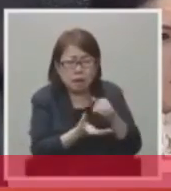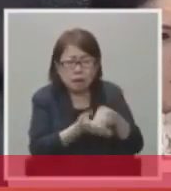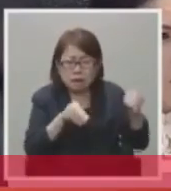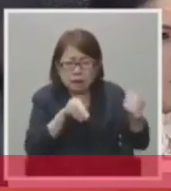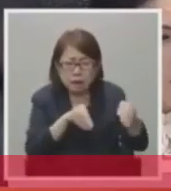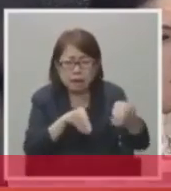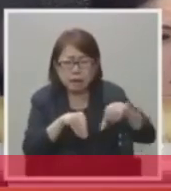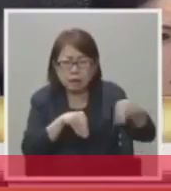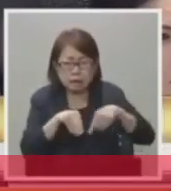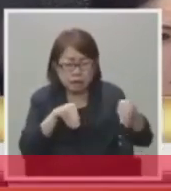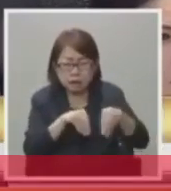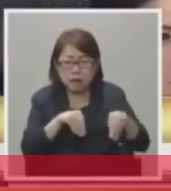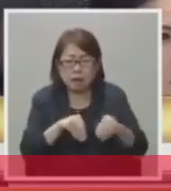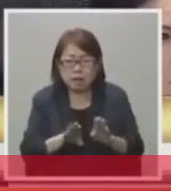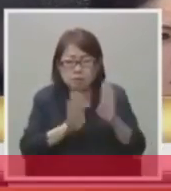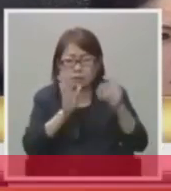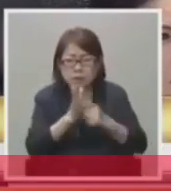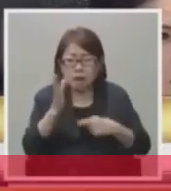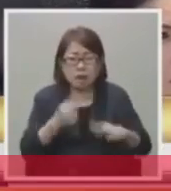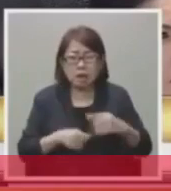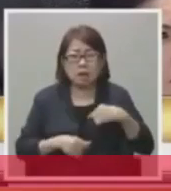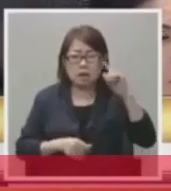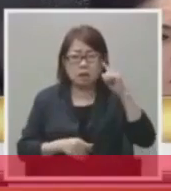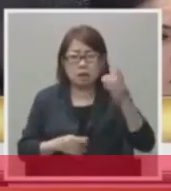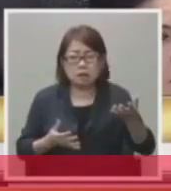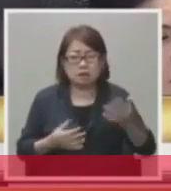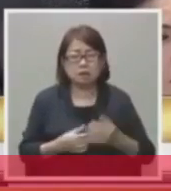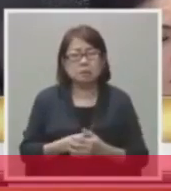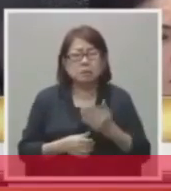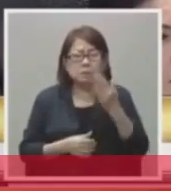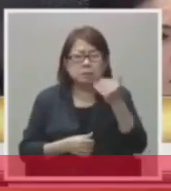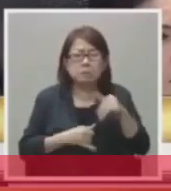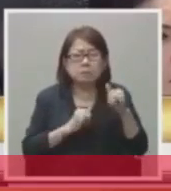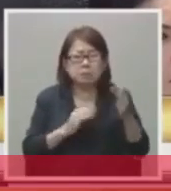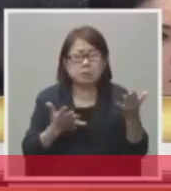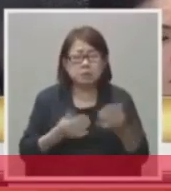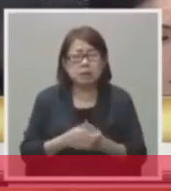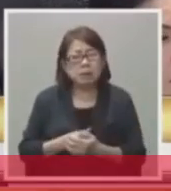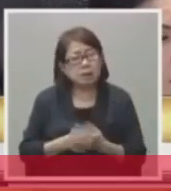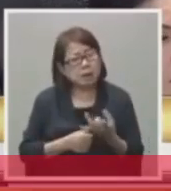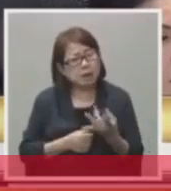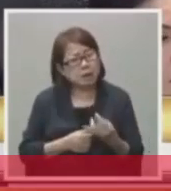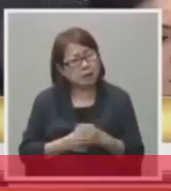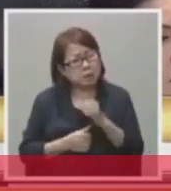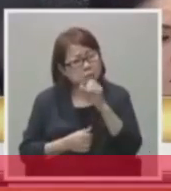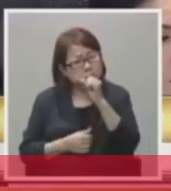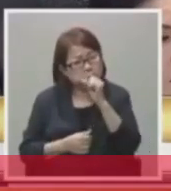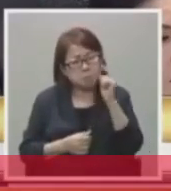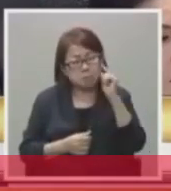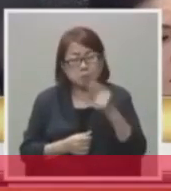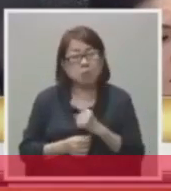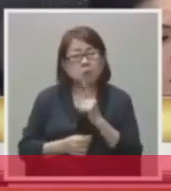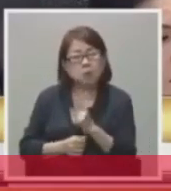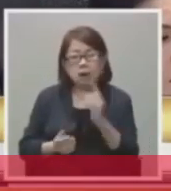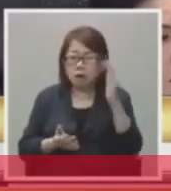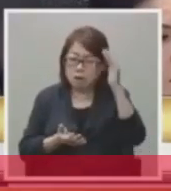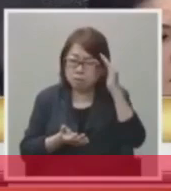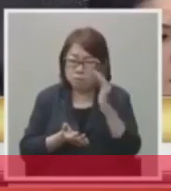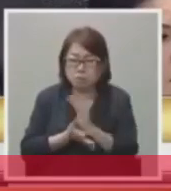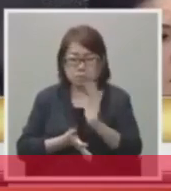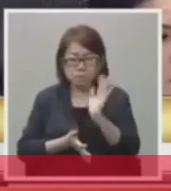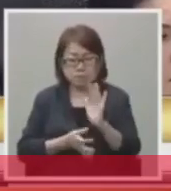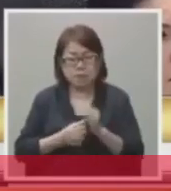มูกตัวเองอ่ะเปิดมาตั้งนานทำไมอ่ะหรือมีอะไรกันผมไม่โทษตำรวจอ่ะ